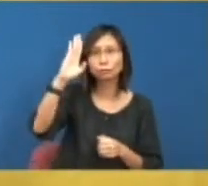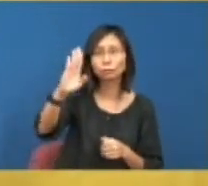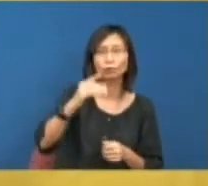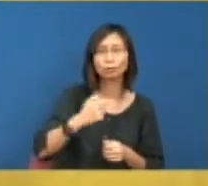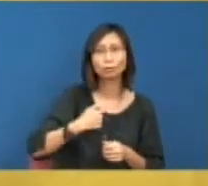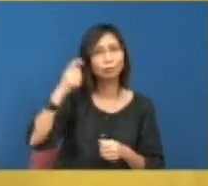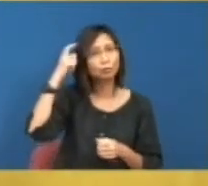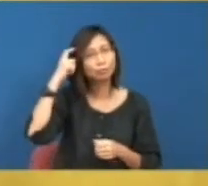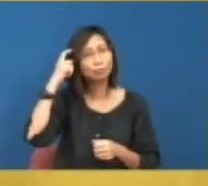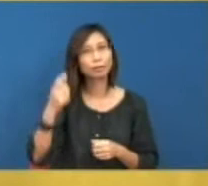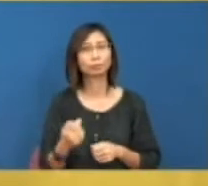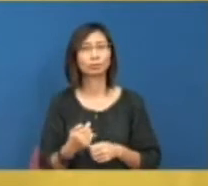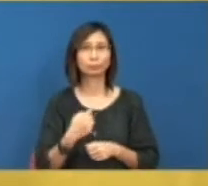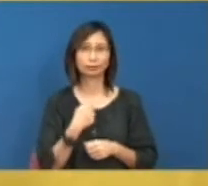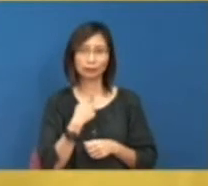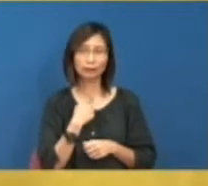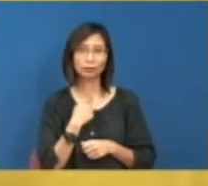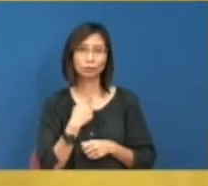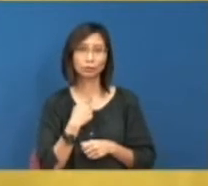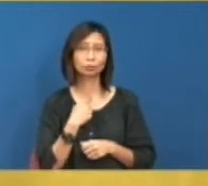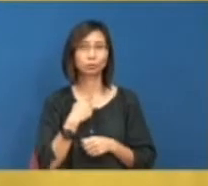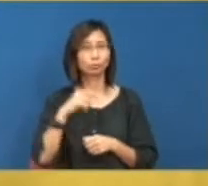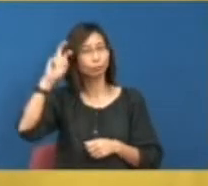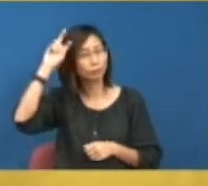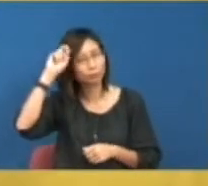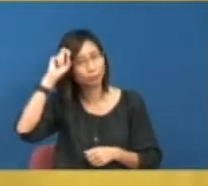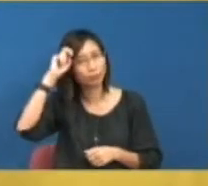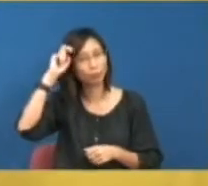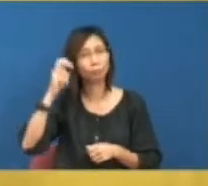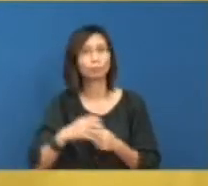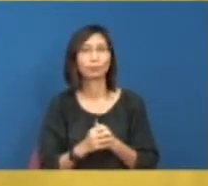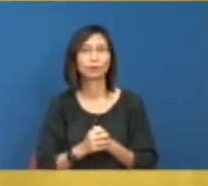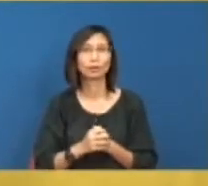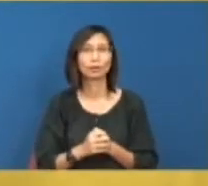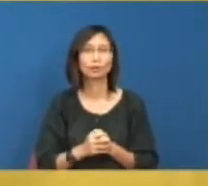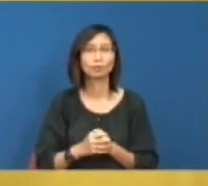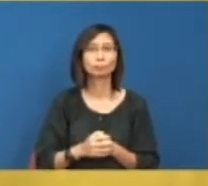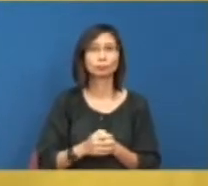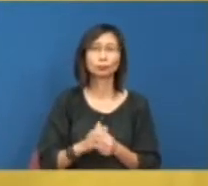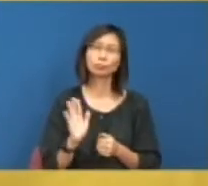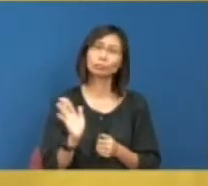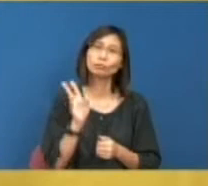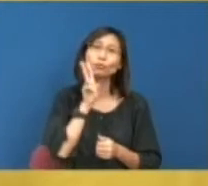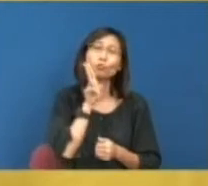所呢一個係斟酌嘅，否則咧，我哋就係每一即係又等於